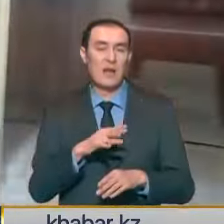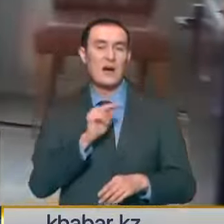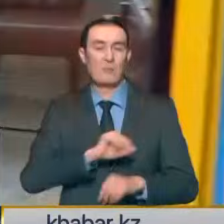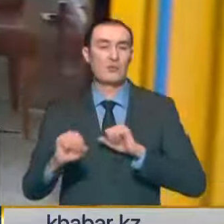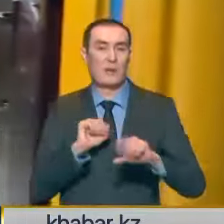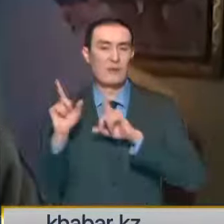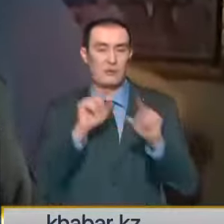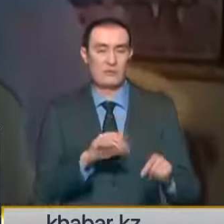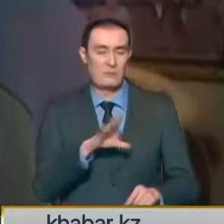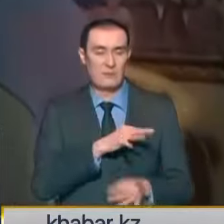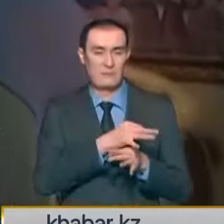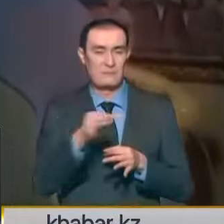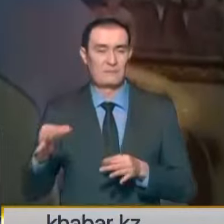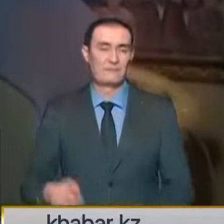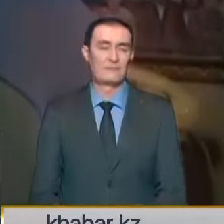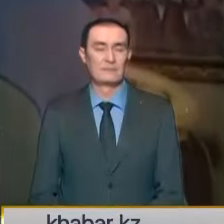рабочие поездки.